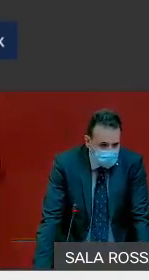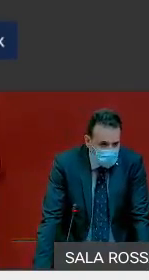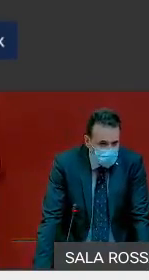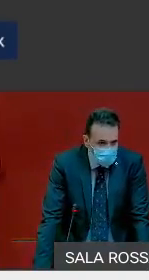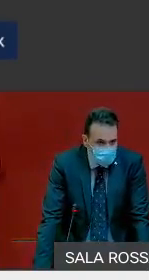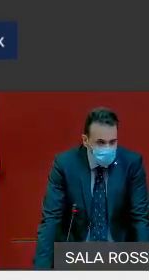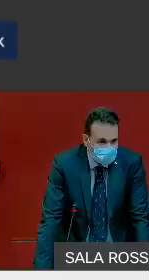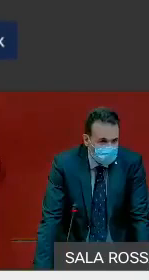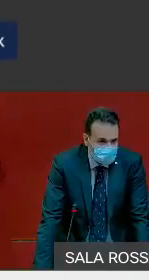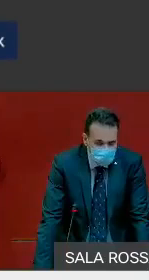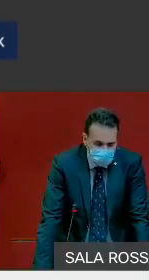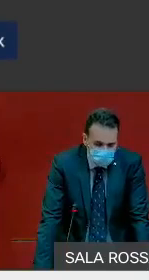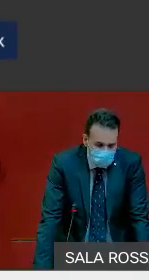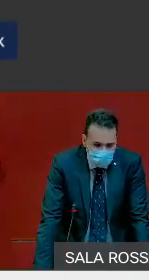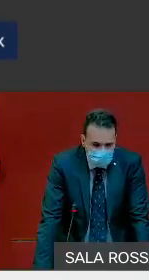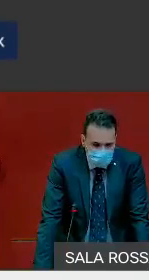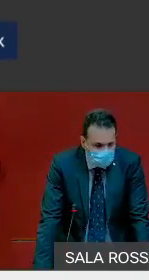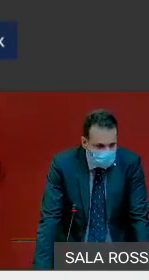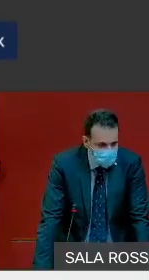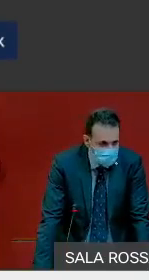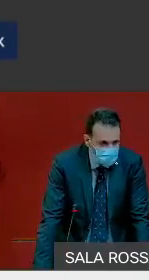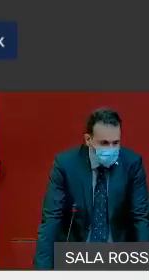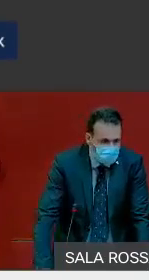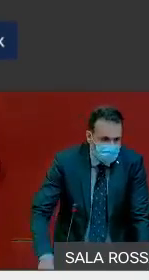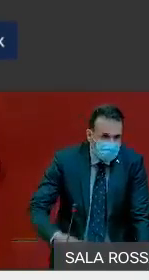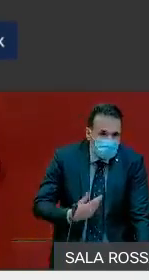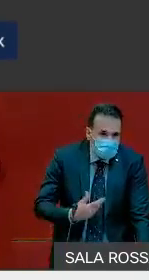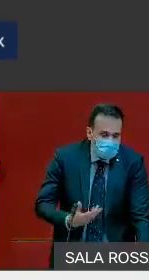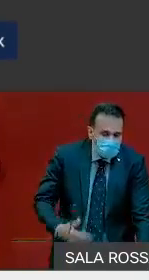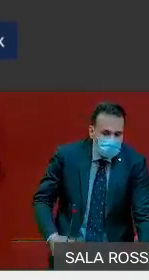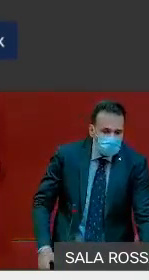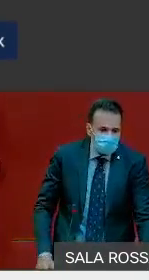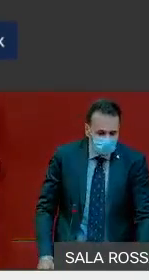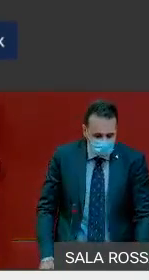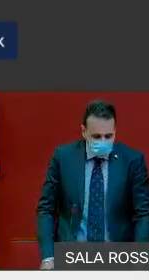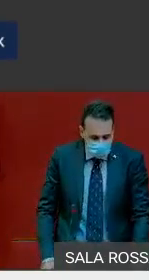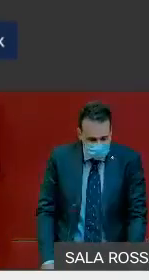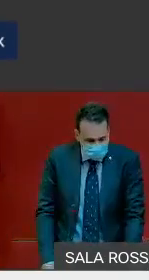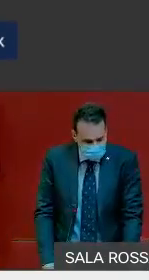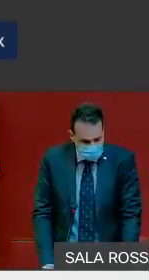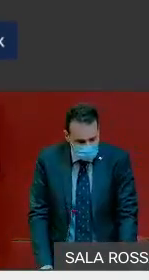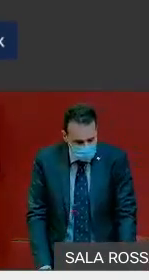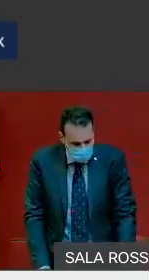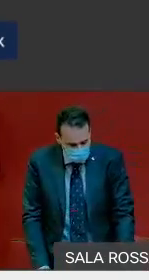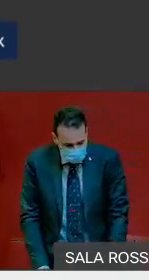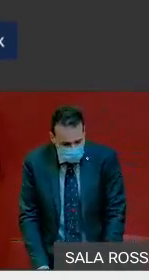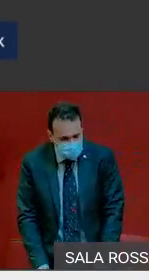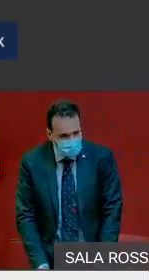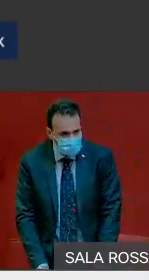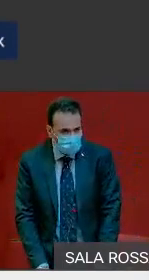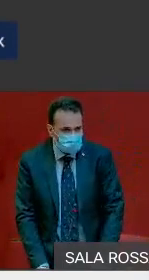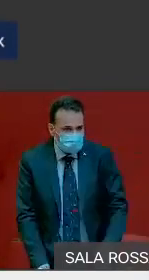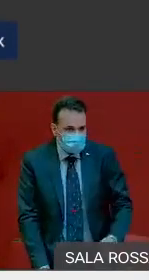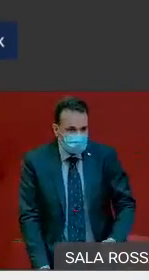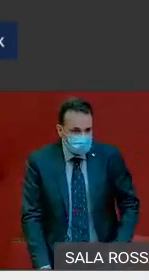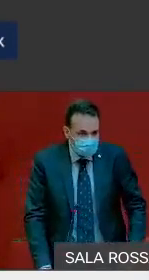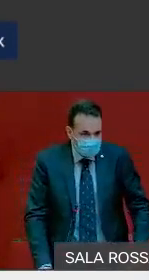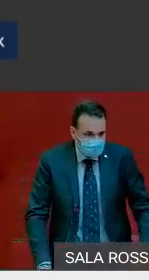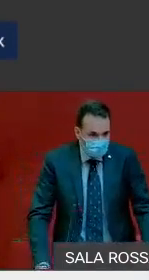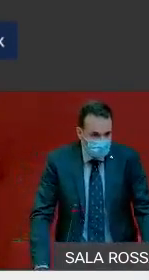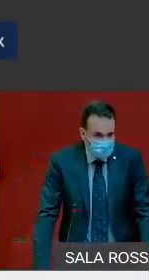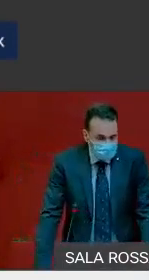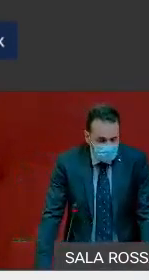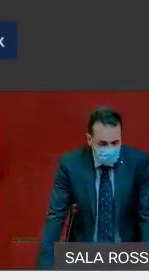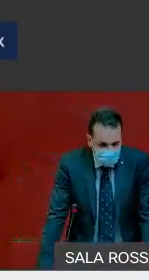per lo sviluppo dell'aeroporto ma anche per lo sviluppo della logistica in città io credo che la cosa più utile da fare sia nel momento in cui questa procedura sia chiusa